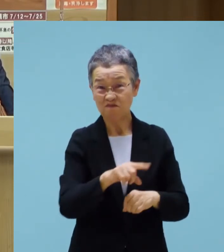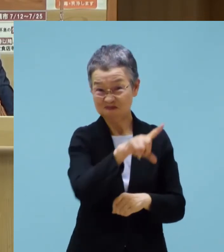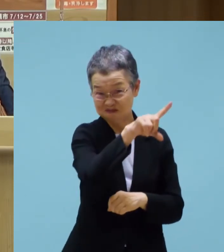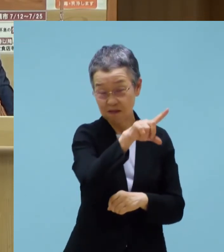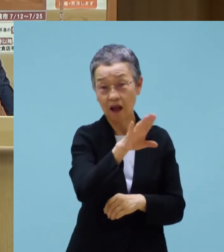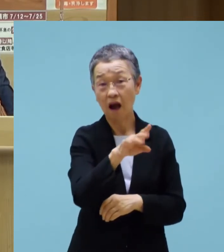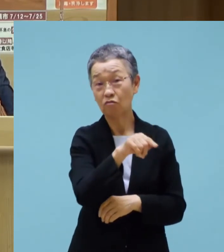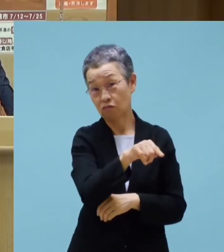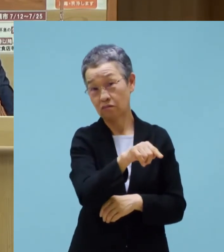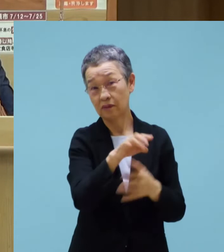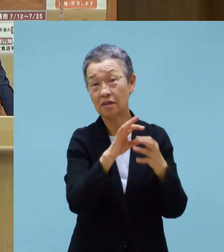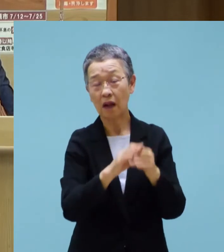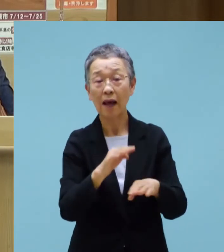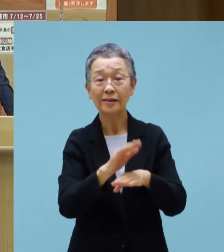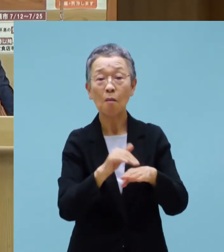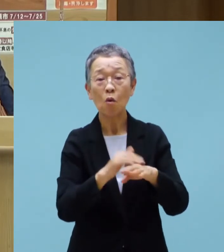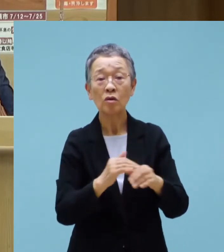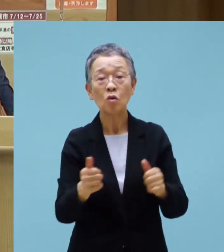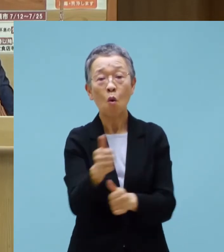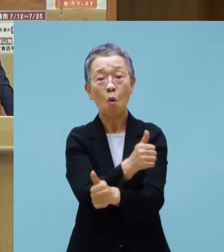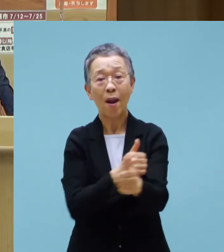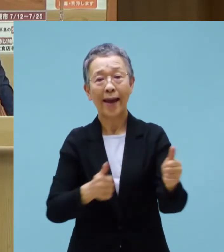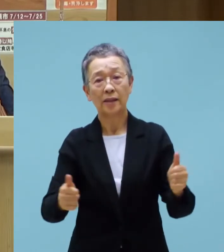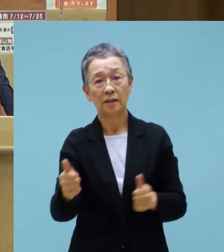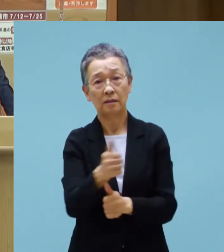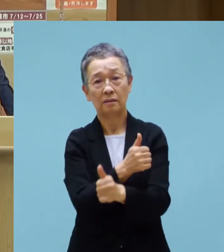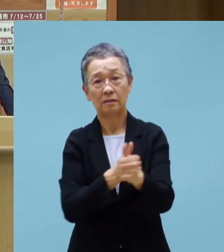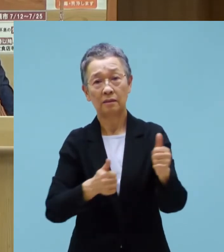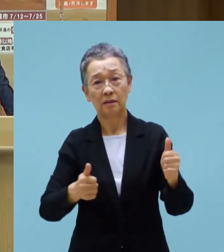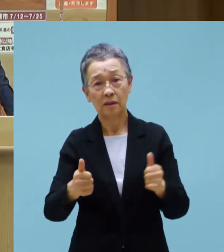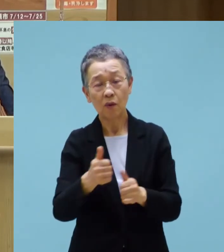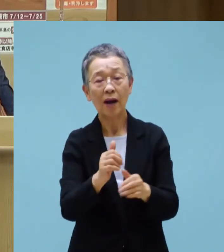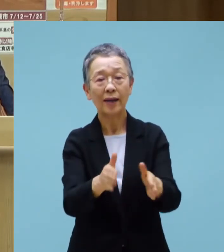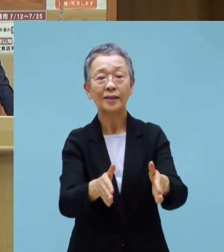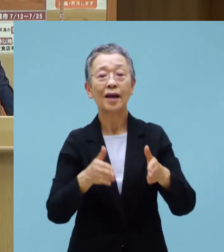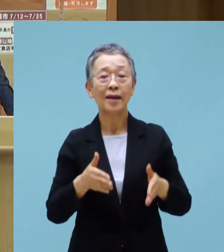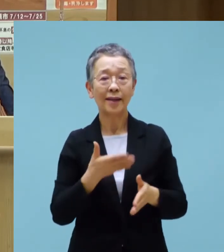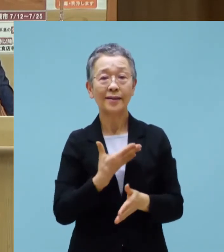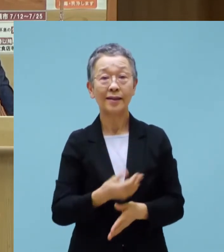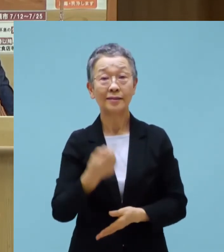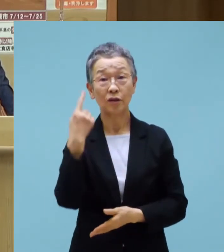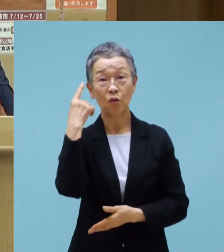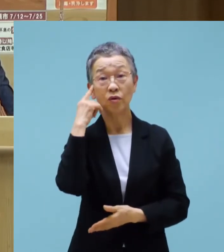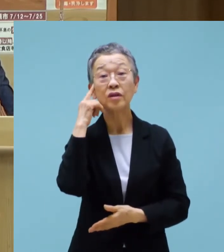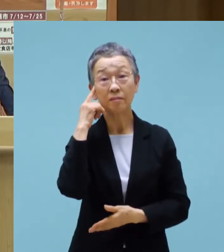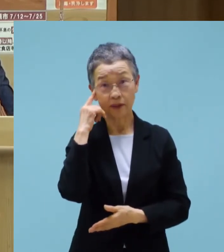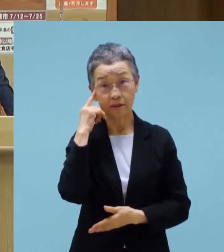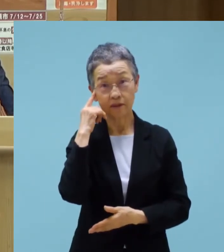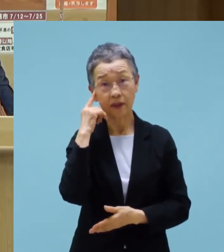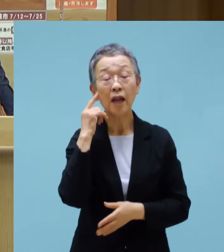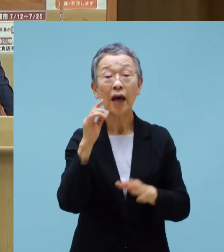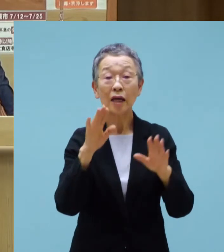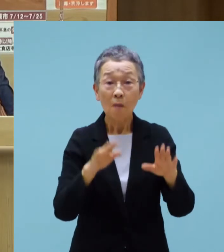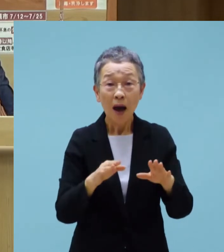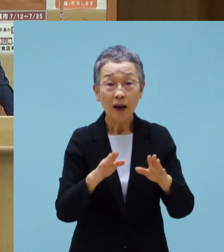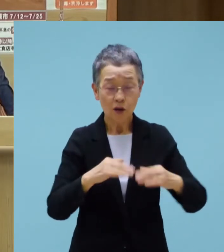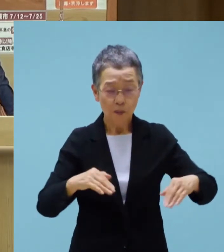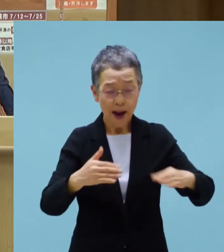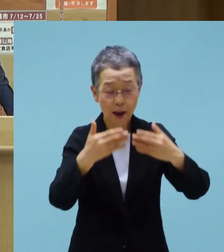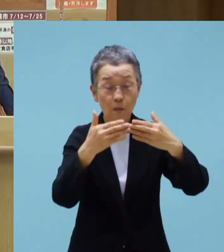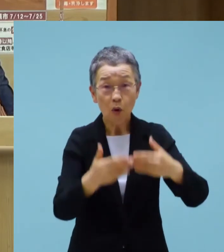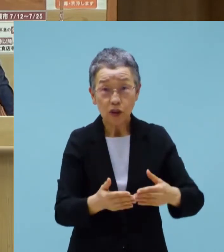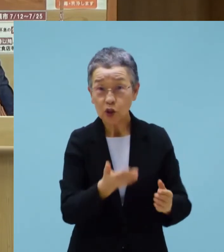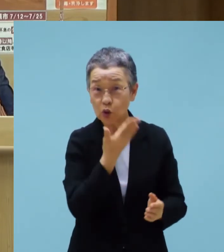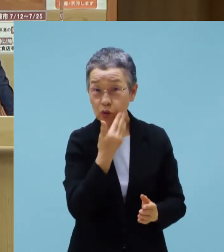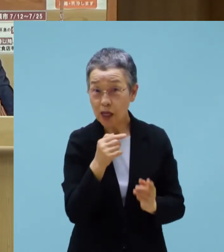札幌との往来、これはもうとにかく控えていただきたいと思ってます。今そういったまん延防止等重点措置も要請せ